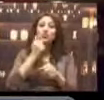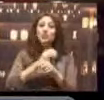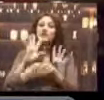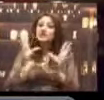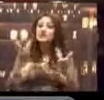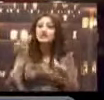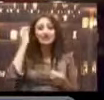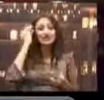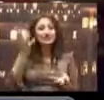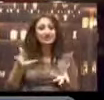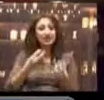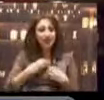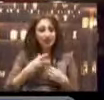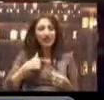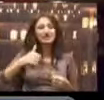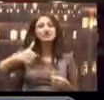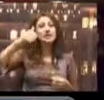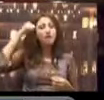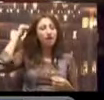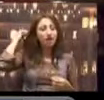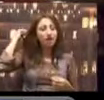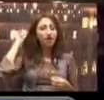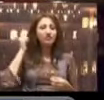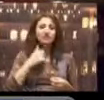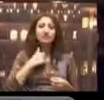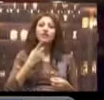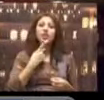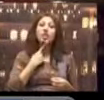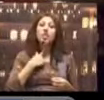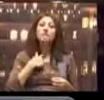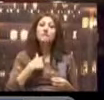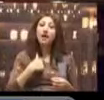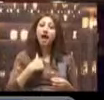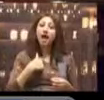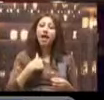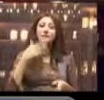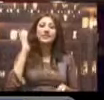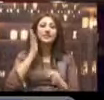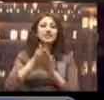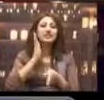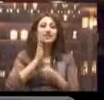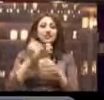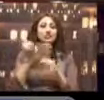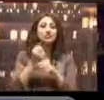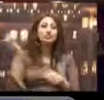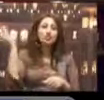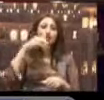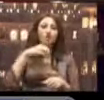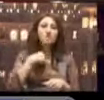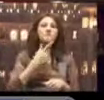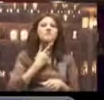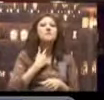اتفقنا، انا الاول زي ما بقولك كان زمان قوي قوي بحب بحب التمثيل، بمثل حاجات